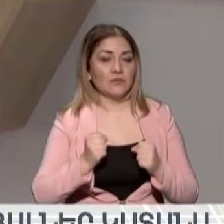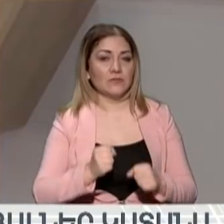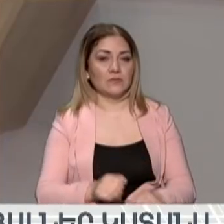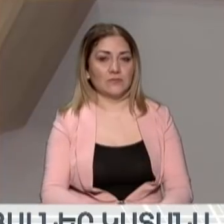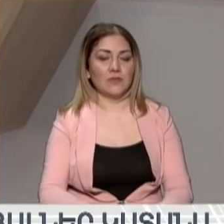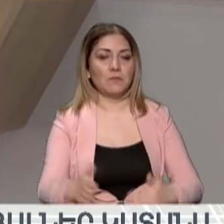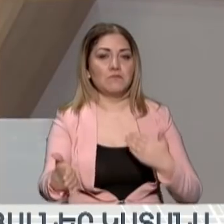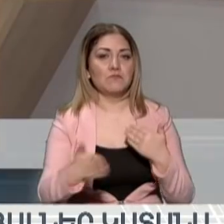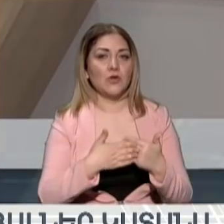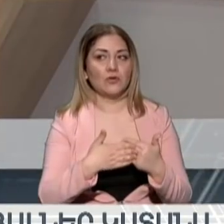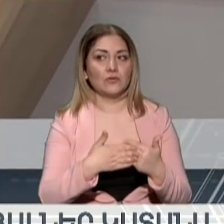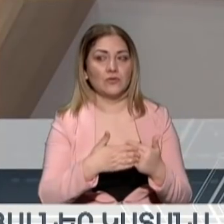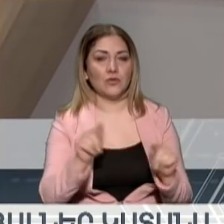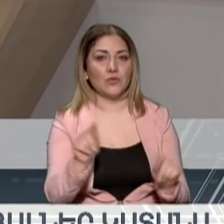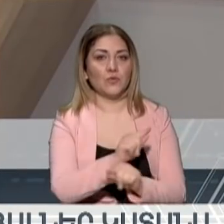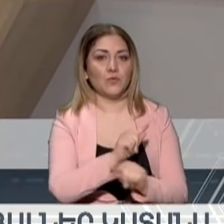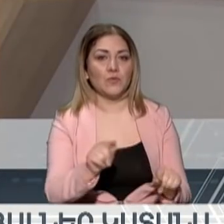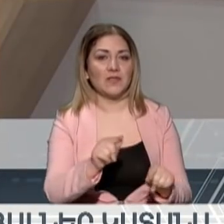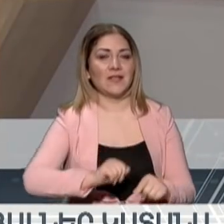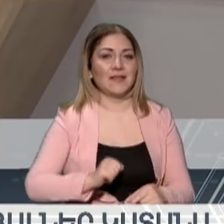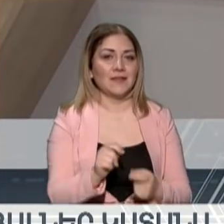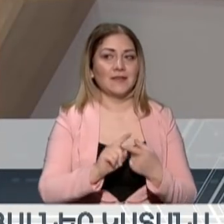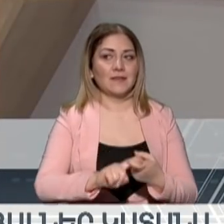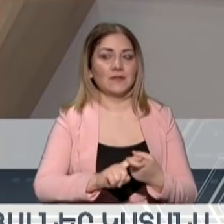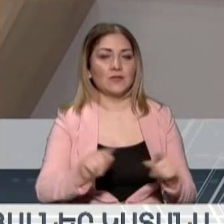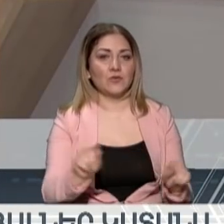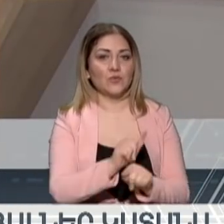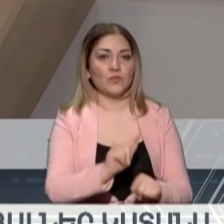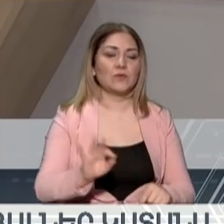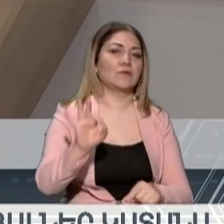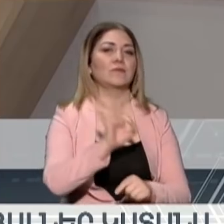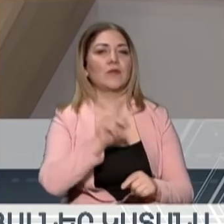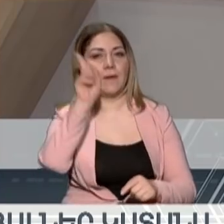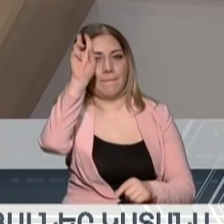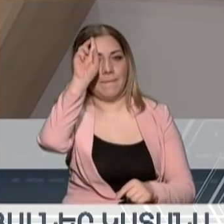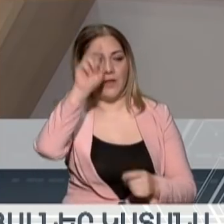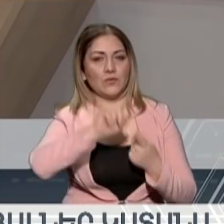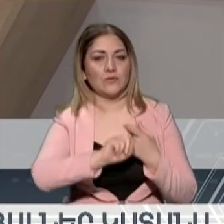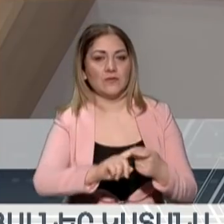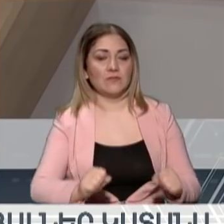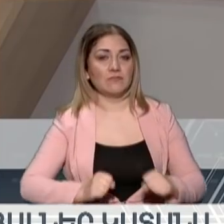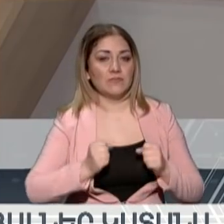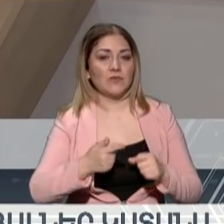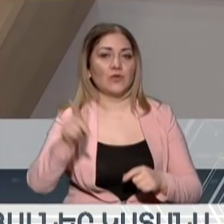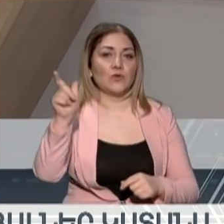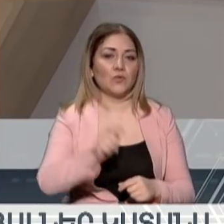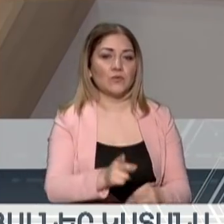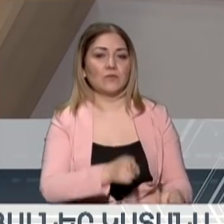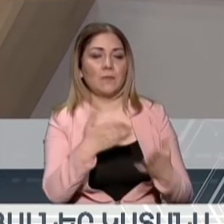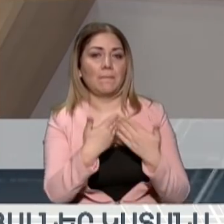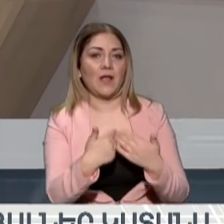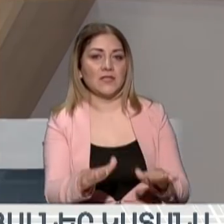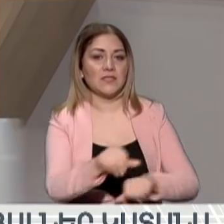քանի ամենամոտ տուրիստական գործընկերների հետ, տուրիզմի առումով գործընկեր երկրների հետ, որպեսզի փոխադարձաբար